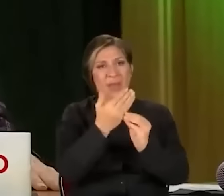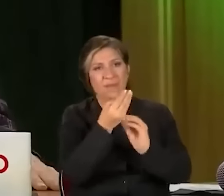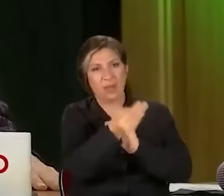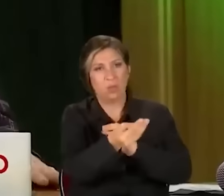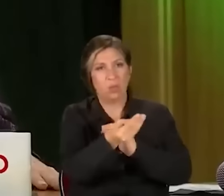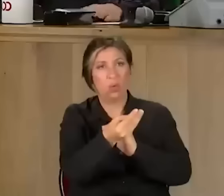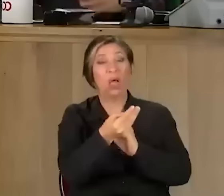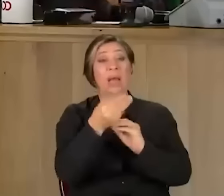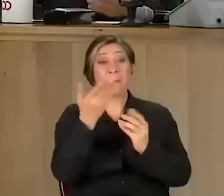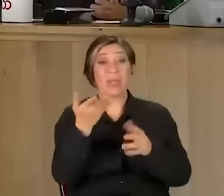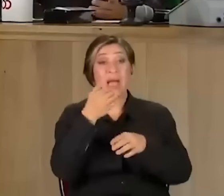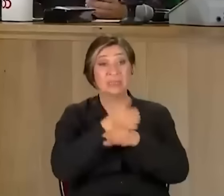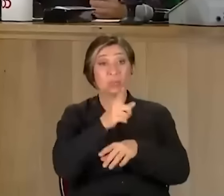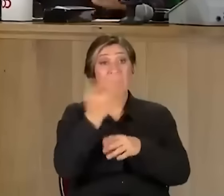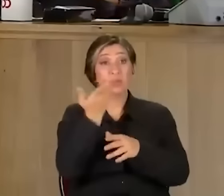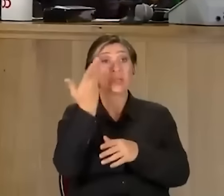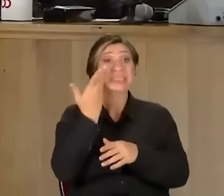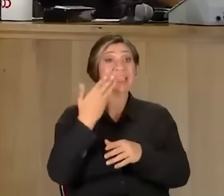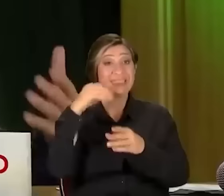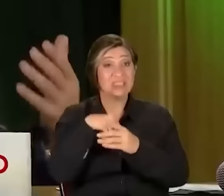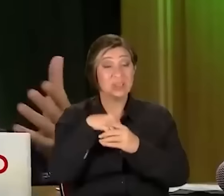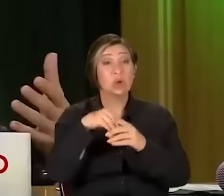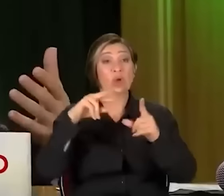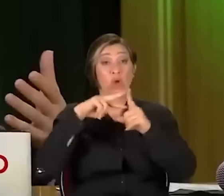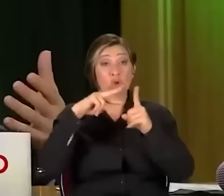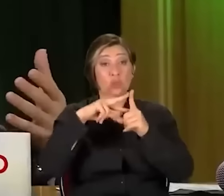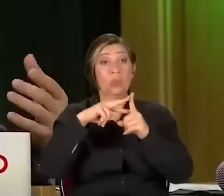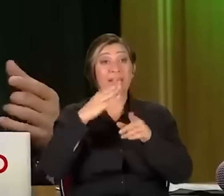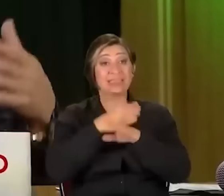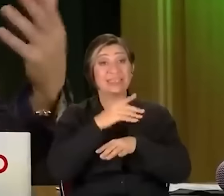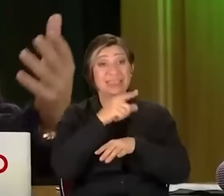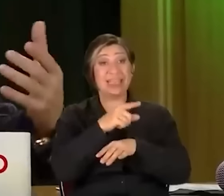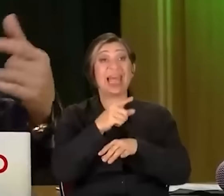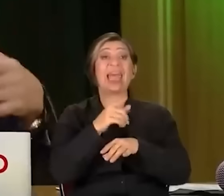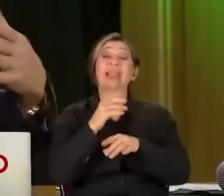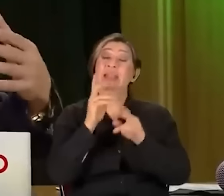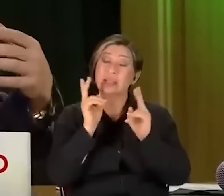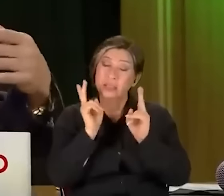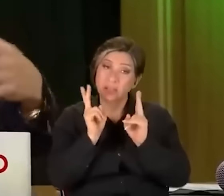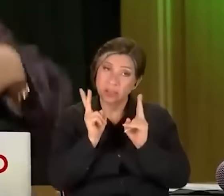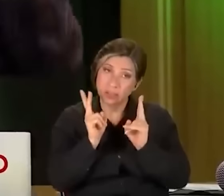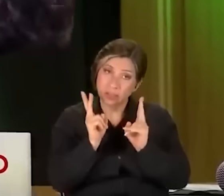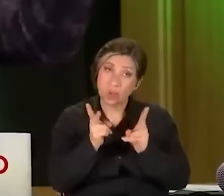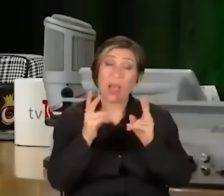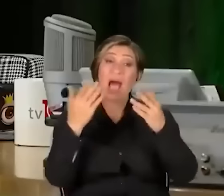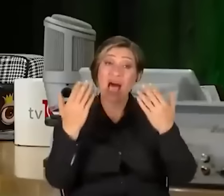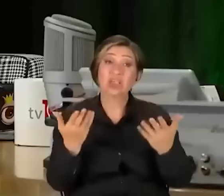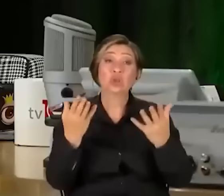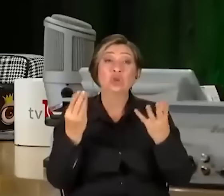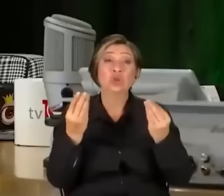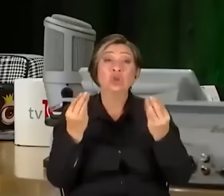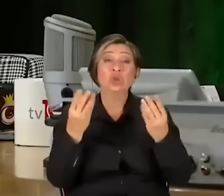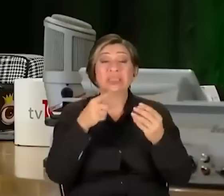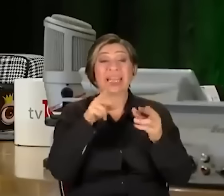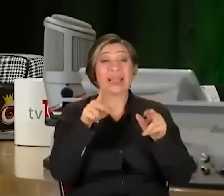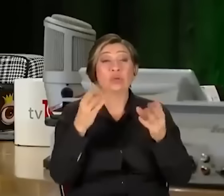Evet. Peki aslında bu kadar çok izlendiğin için YouTube sana aslında genelde ancak çok